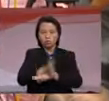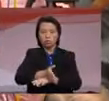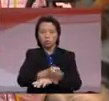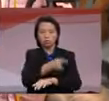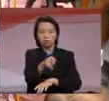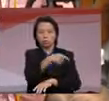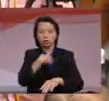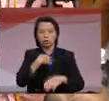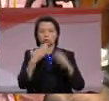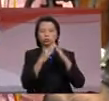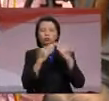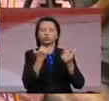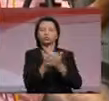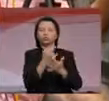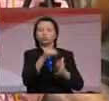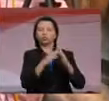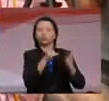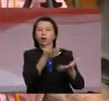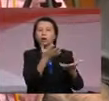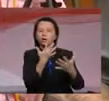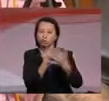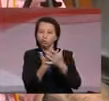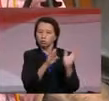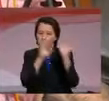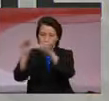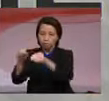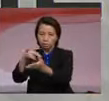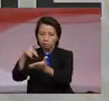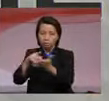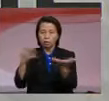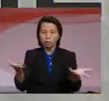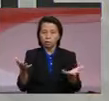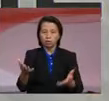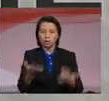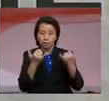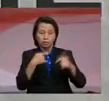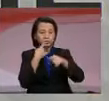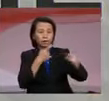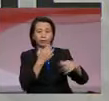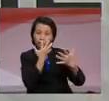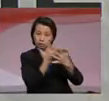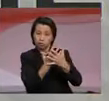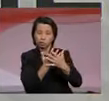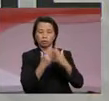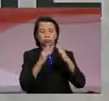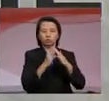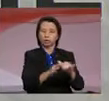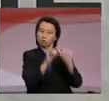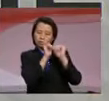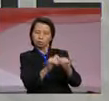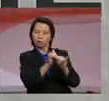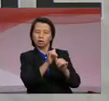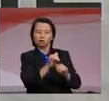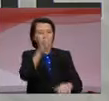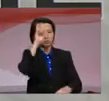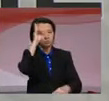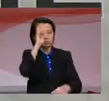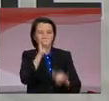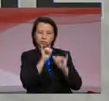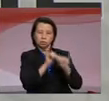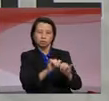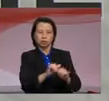melibatkan mereka yang berada di rumah sekarang? Itu soalan pertama. Ya, mereka yang sedang di kuarantin di rumah, kekal kuarantin di rumah. Jadi